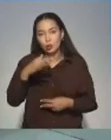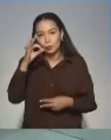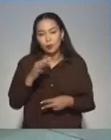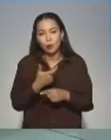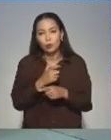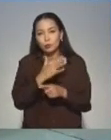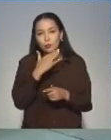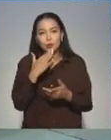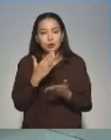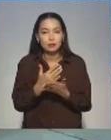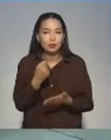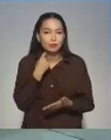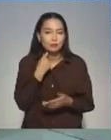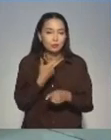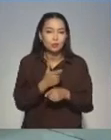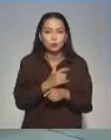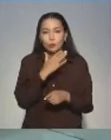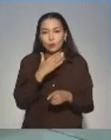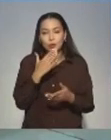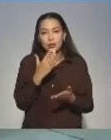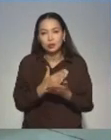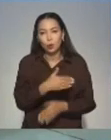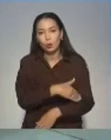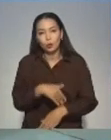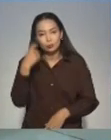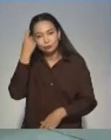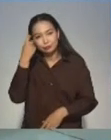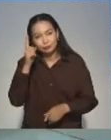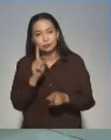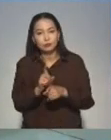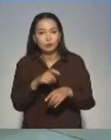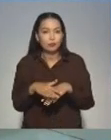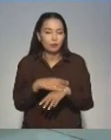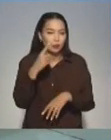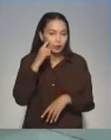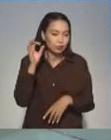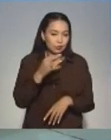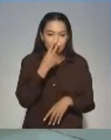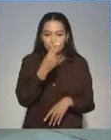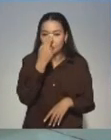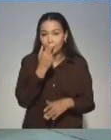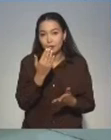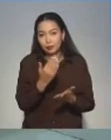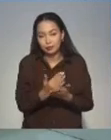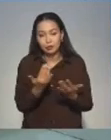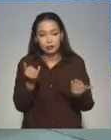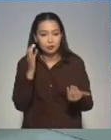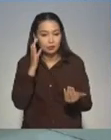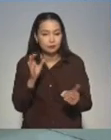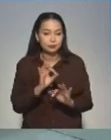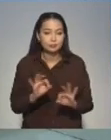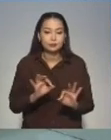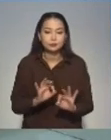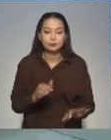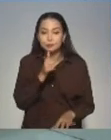суға елкендердің қатар көбеген. Көшеде арақ ішіп теңселіп жүргендерге жұрттың көзі үйренген. Әріптес Маружан Задабек эксперимент